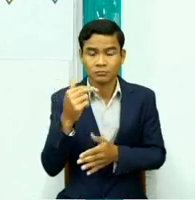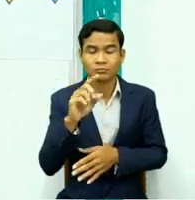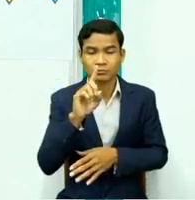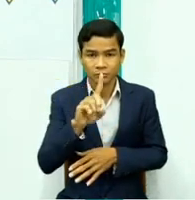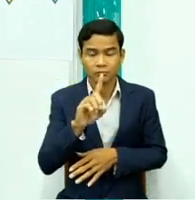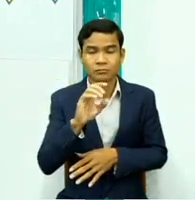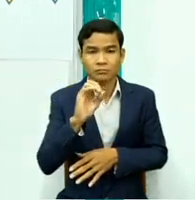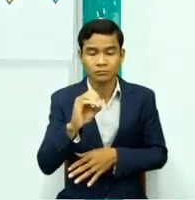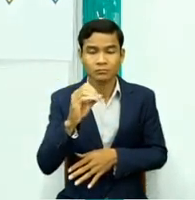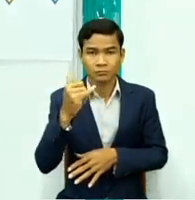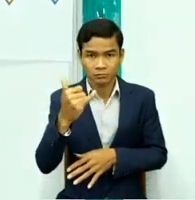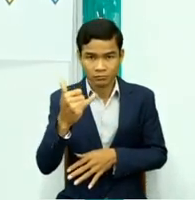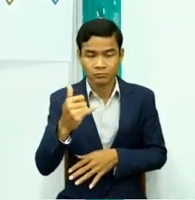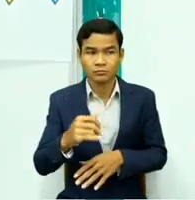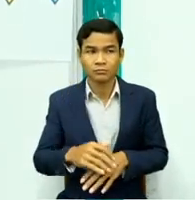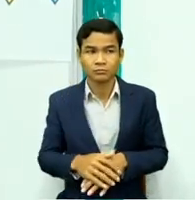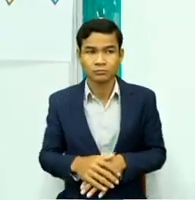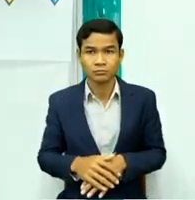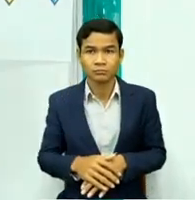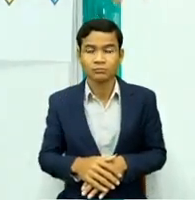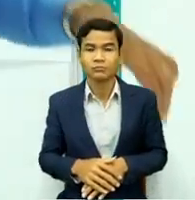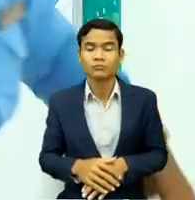106